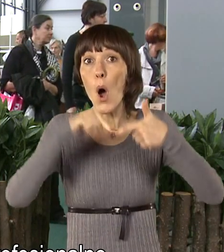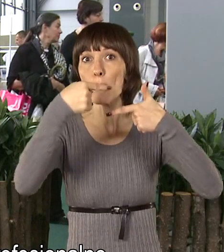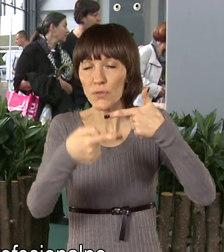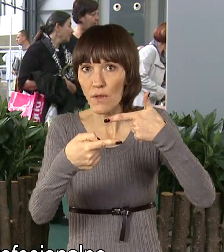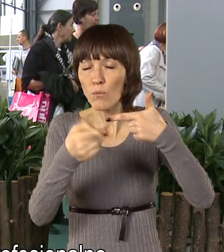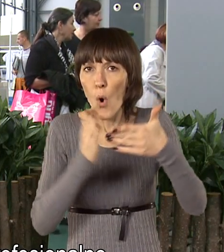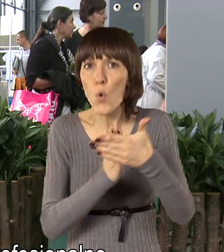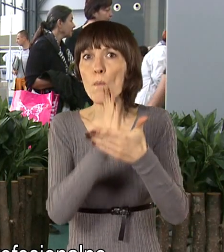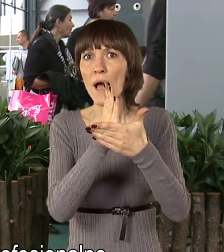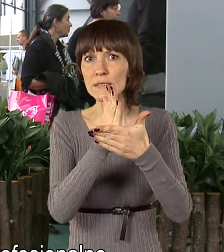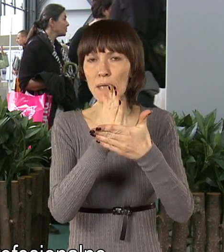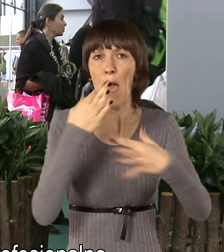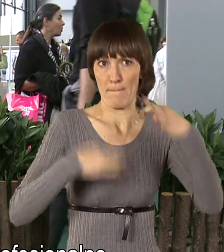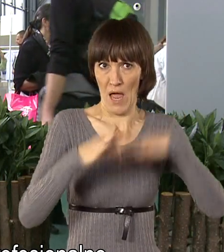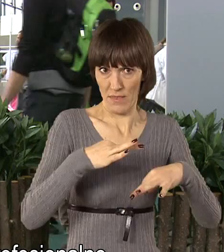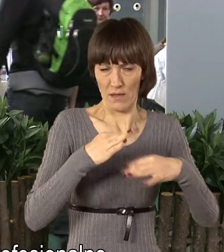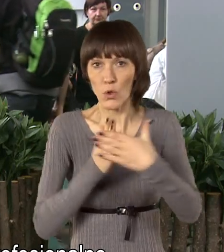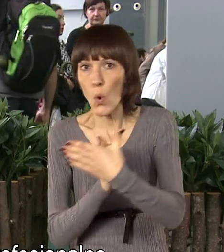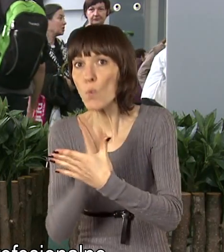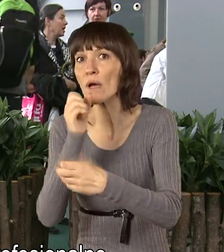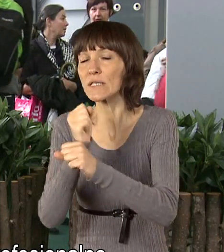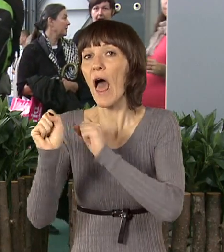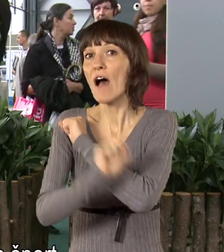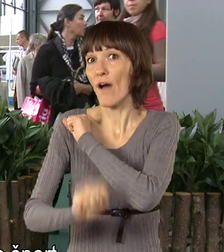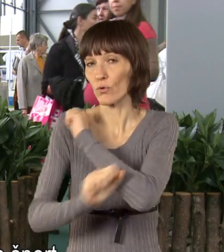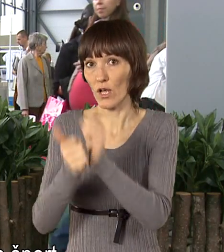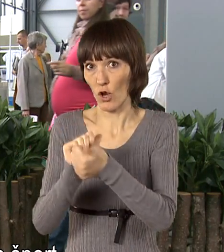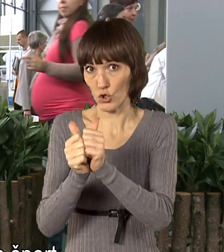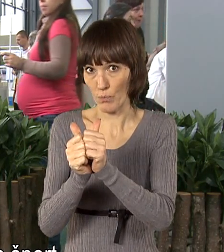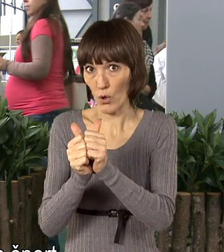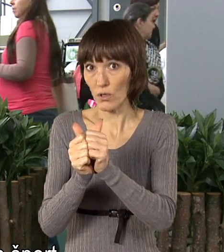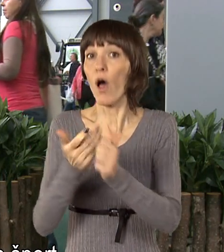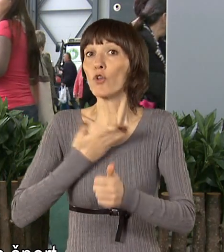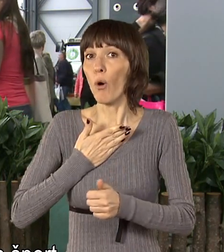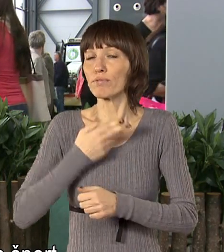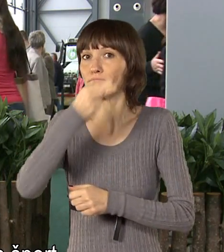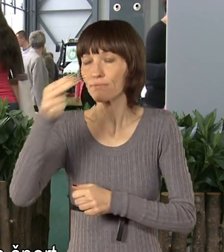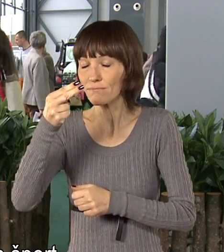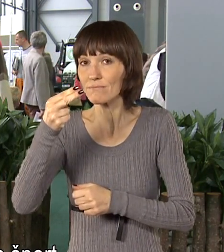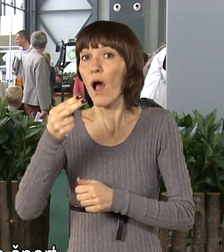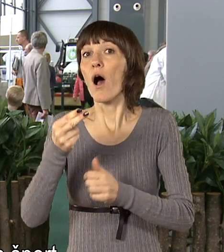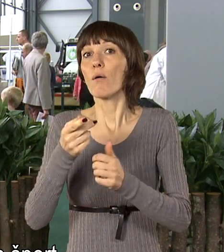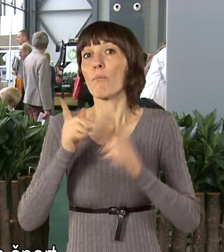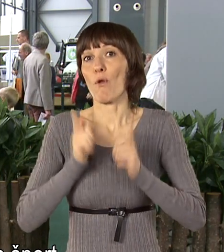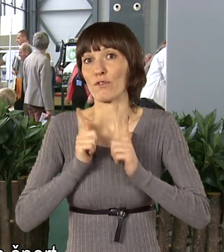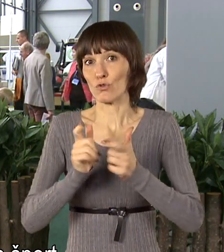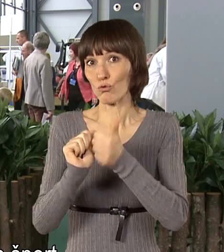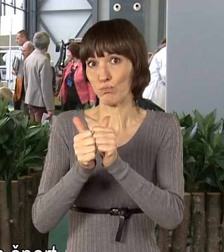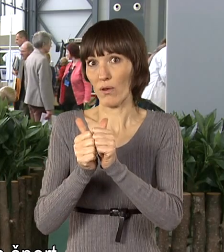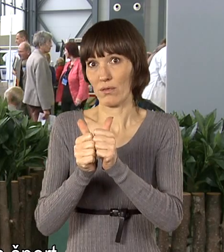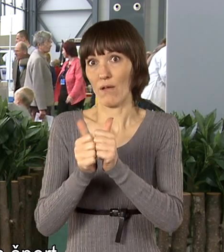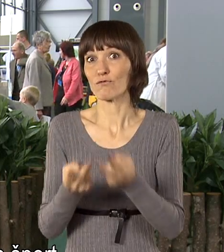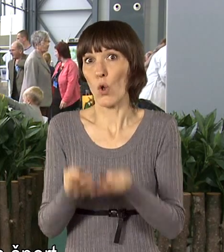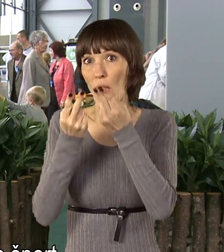pa vmes seveda sem končal fakulteto za šport, tako da sem tudi profesor športa.